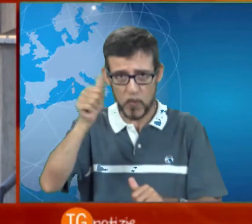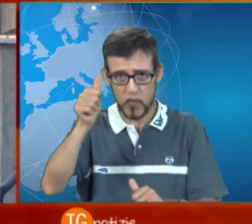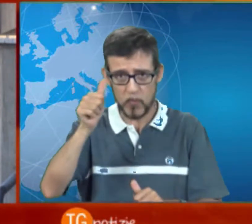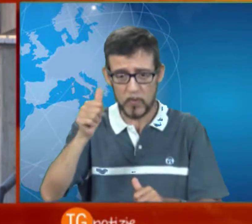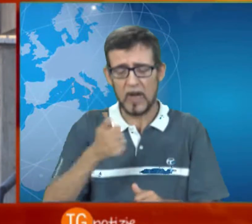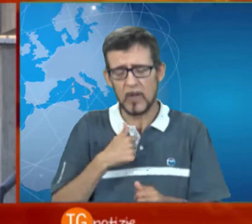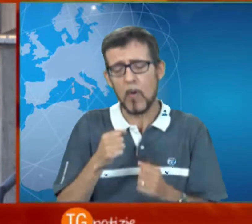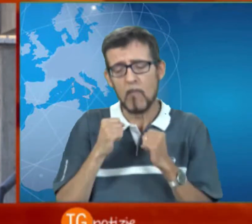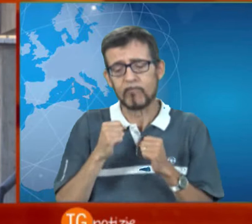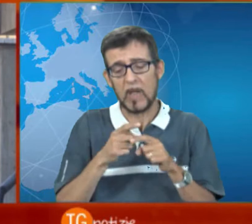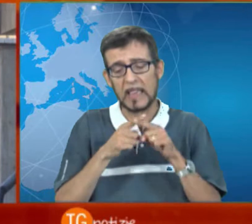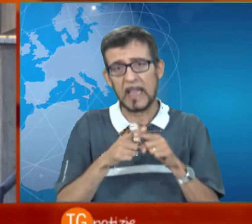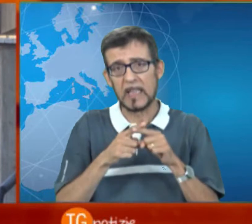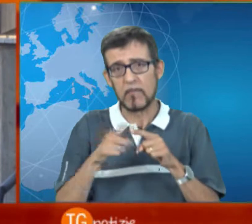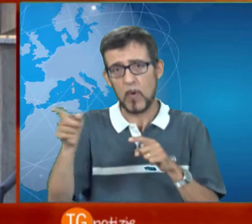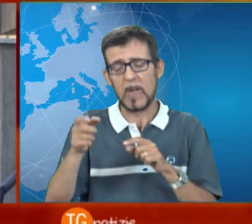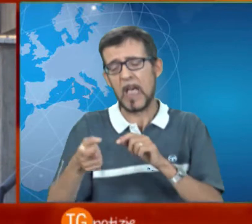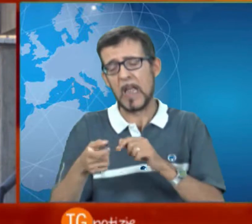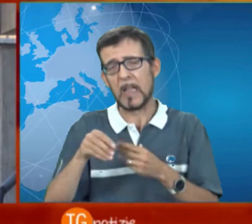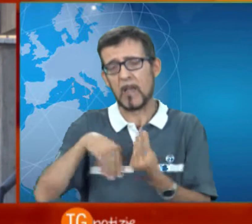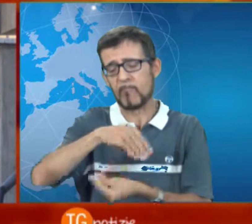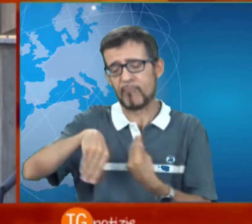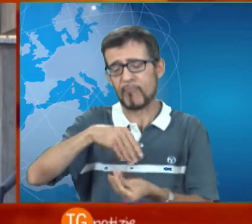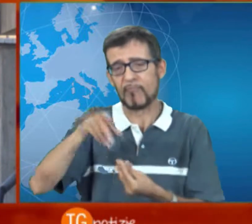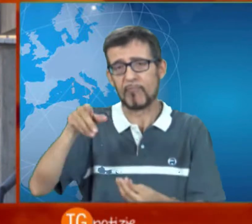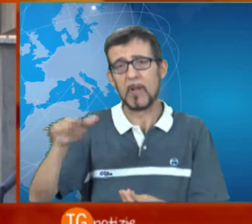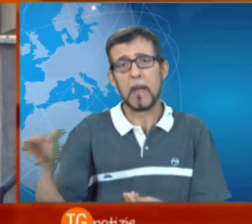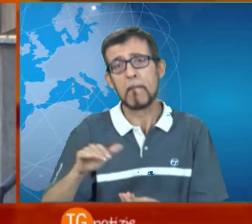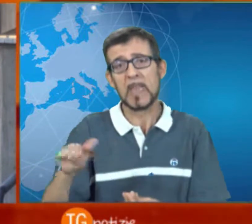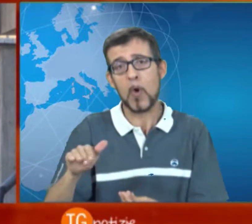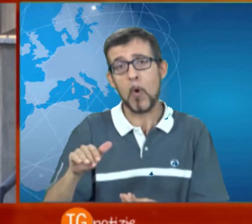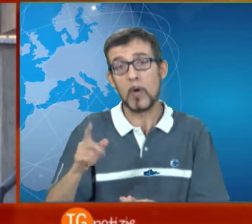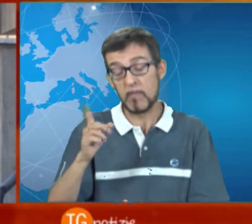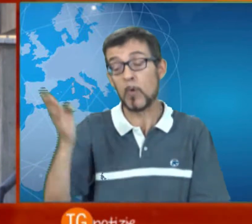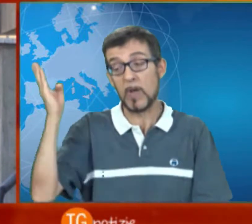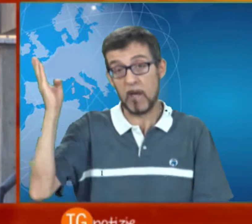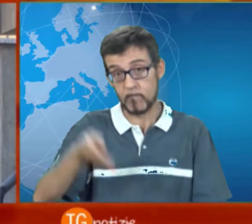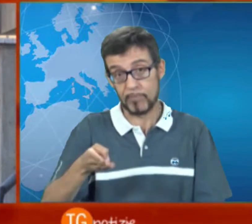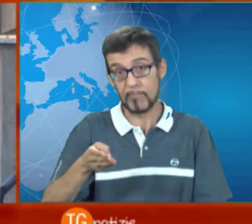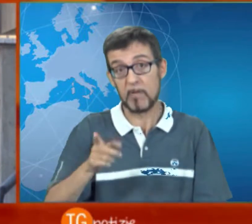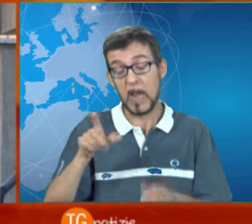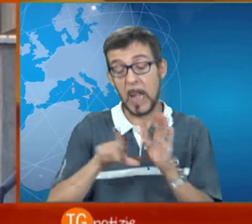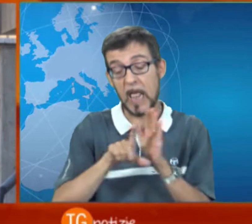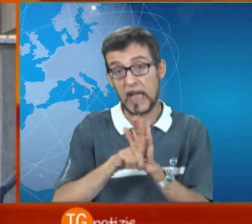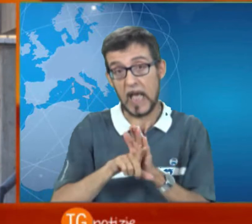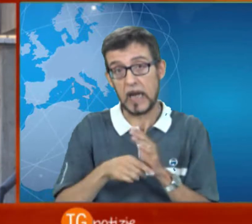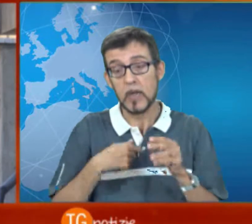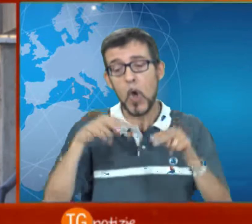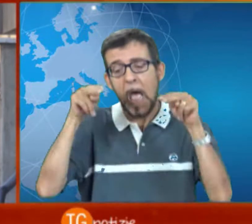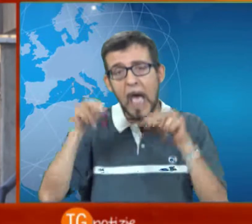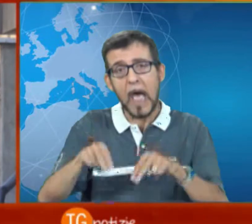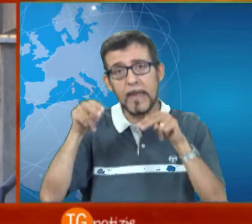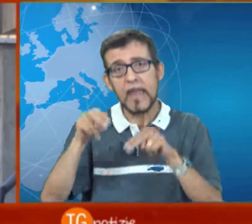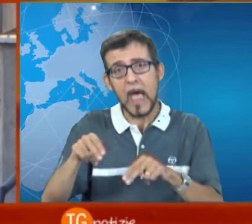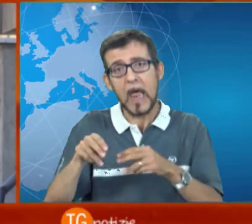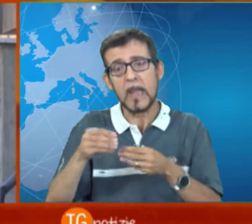testimoniare tranquillamente che la manipolazione esiste sui minori, va punita e perseguita penalmente. La mia idea è questa. Sono anni che combattiamo